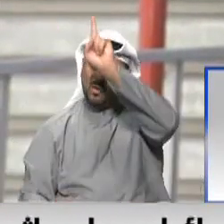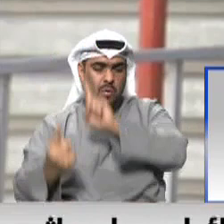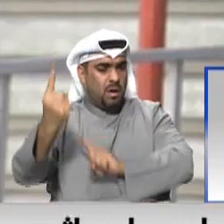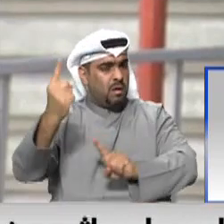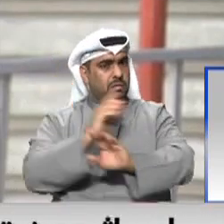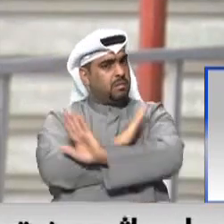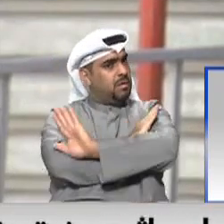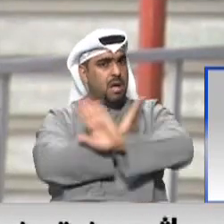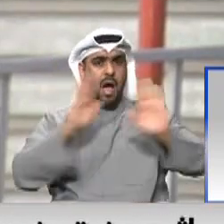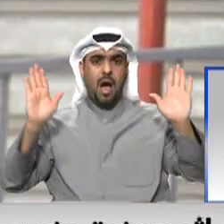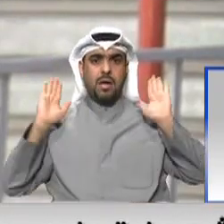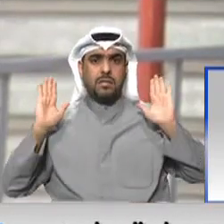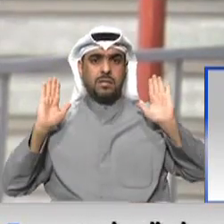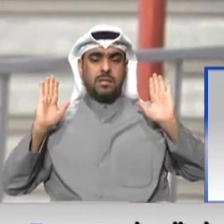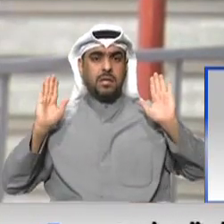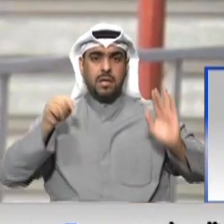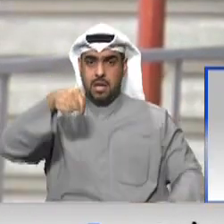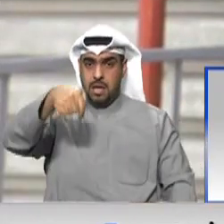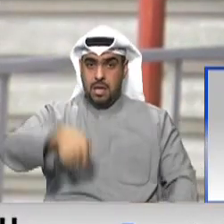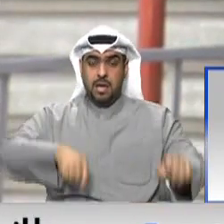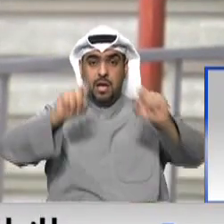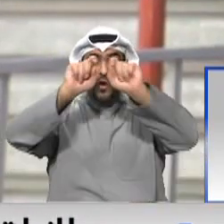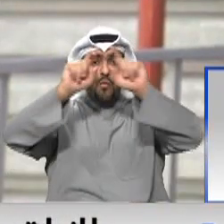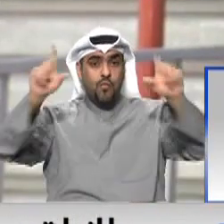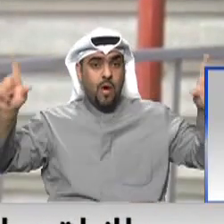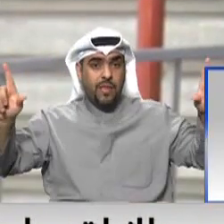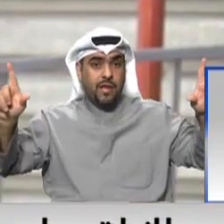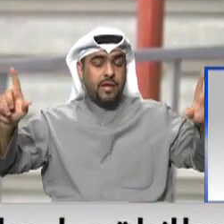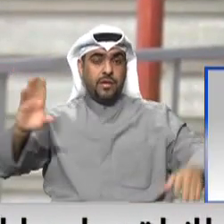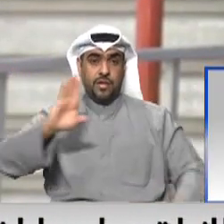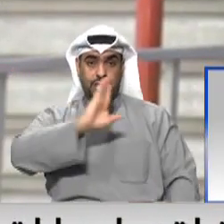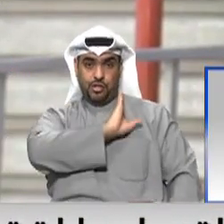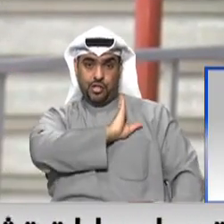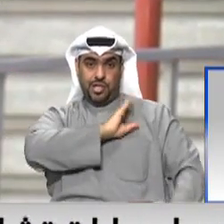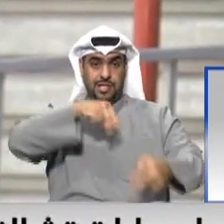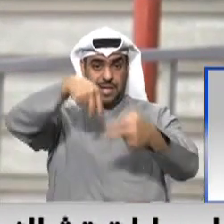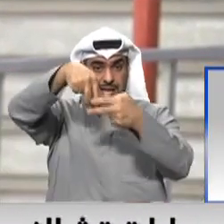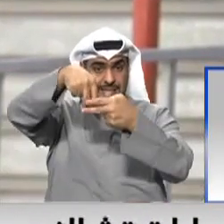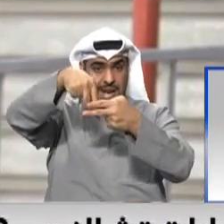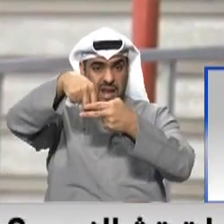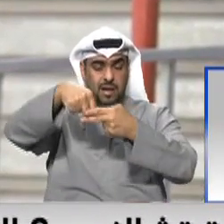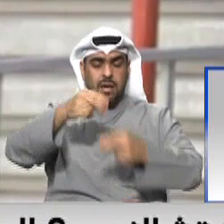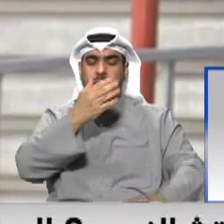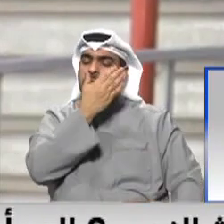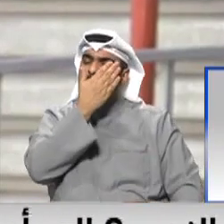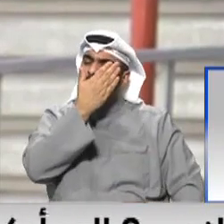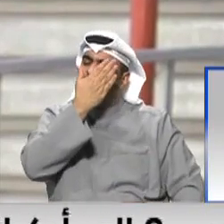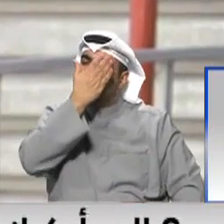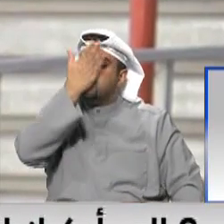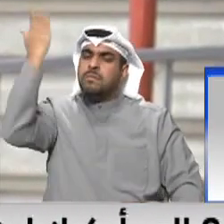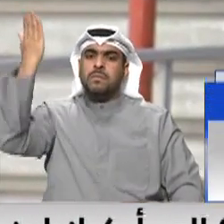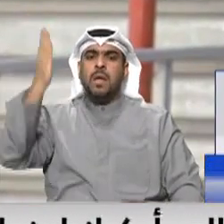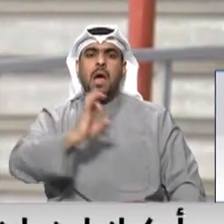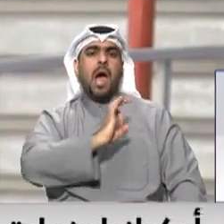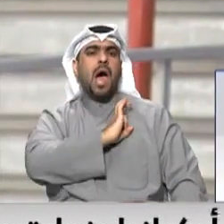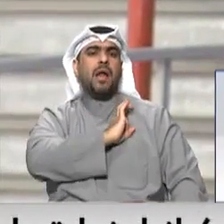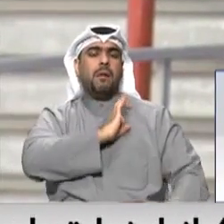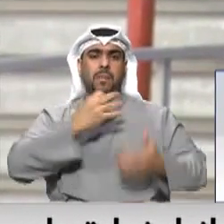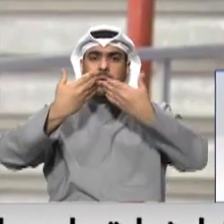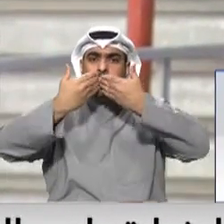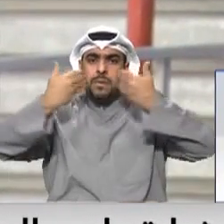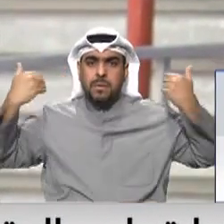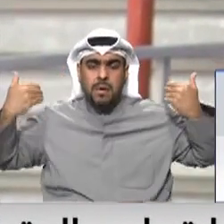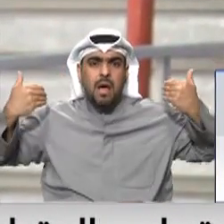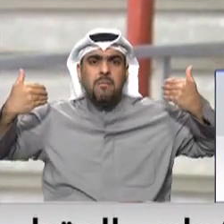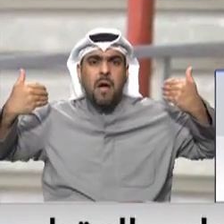المدنيين، هو إرهاب دولة ورسالة من الاحتلال أنه يريد أن يجر قطاع غزة لمعركة استنادا لكل